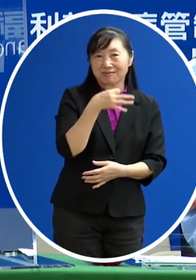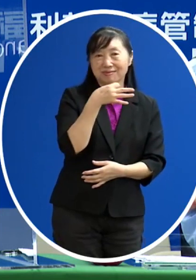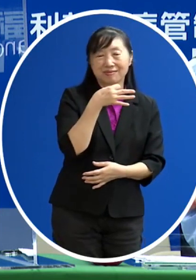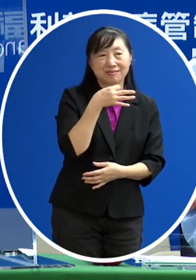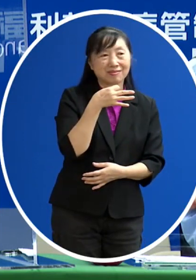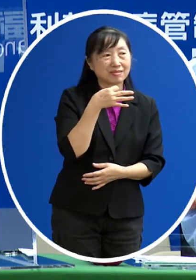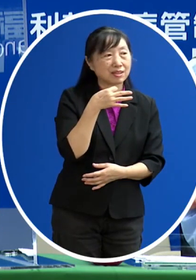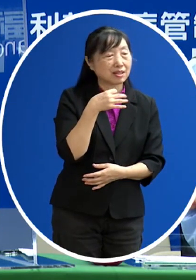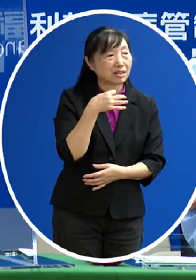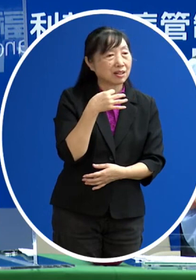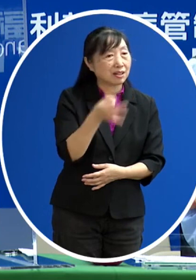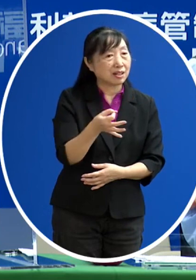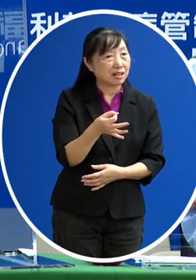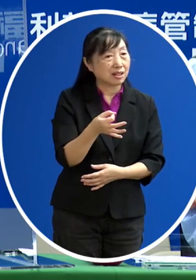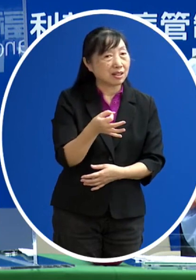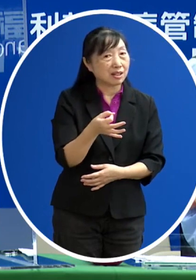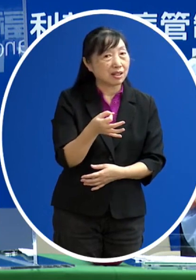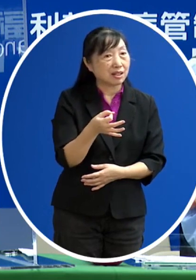冰棒